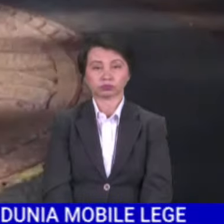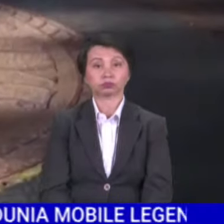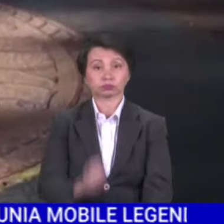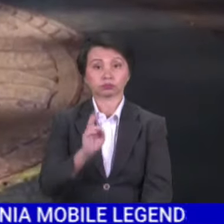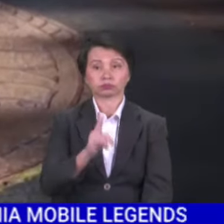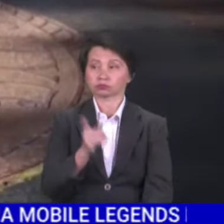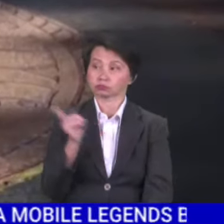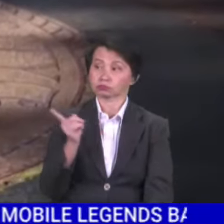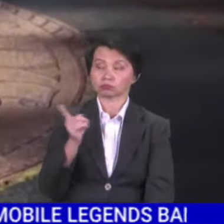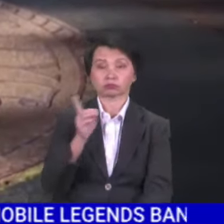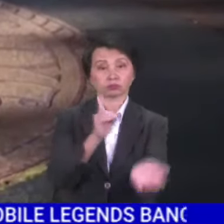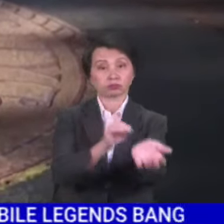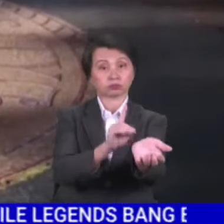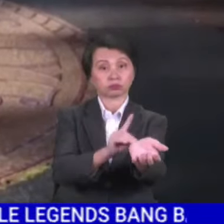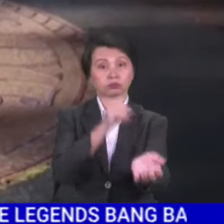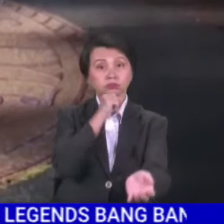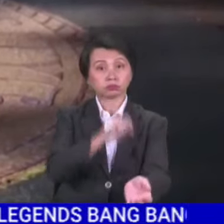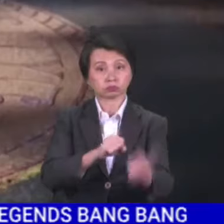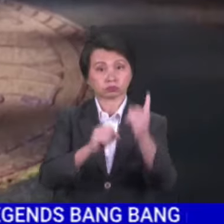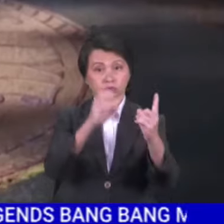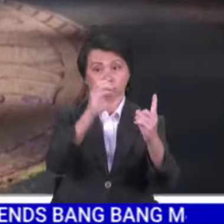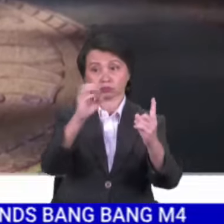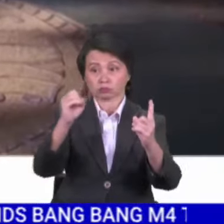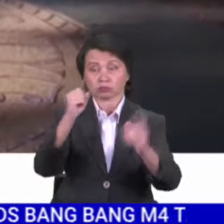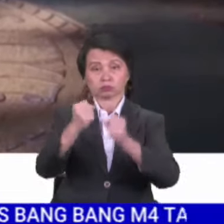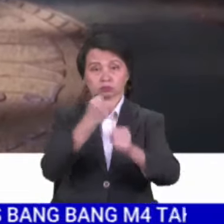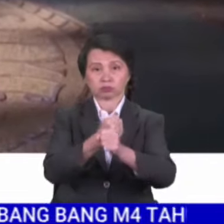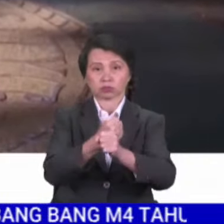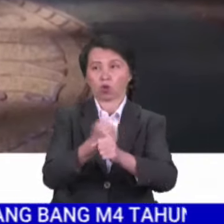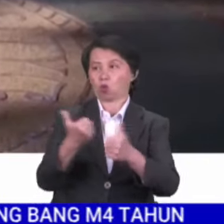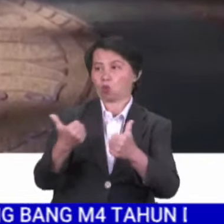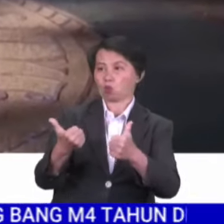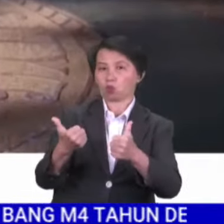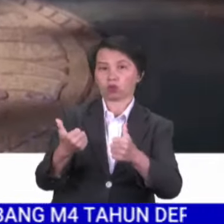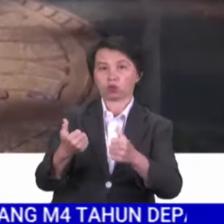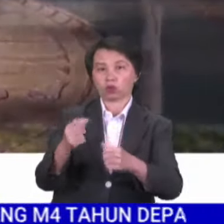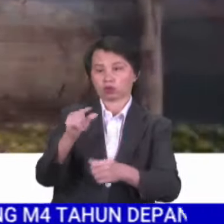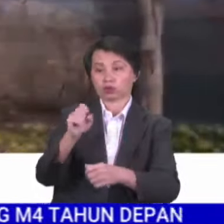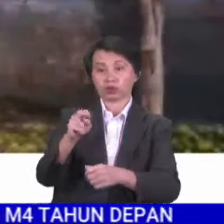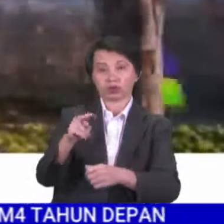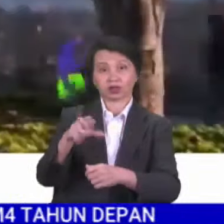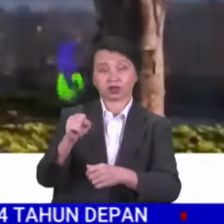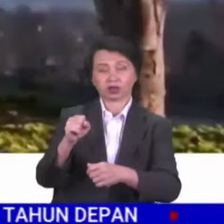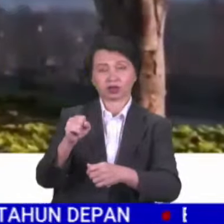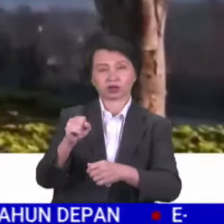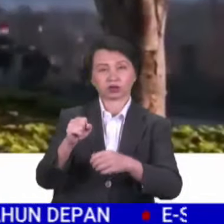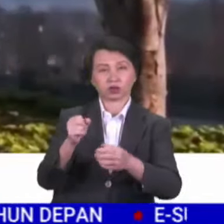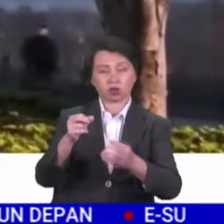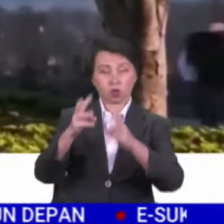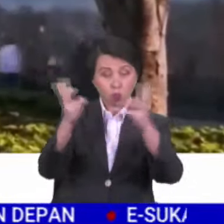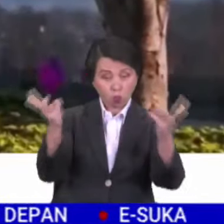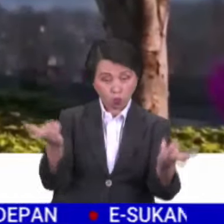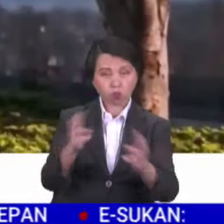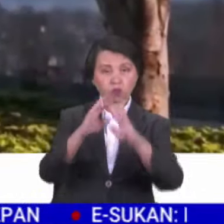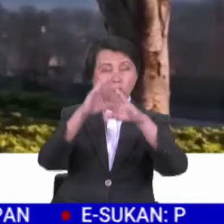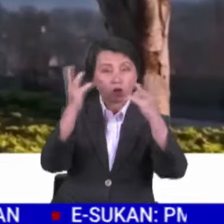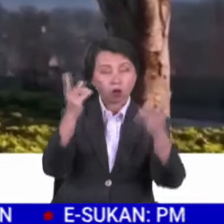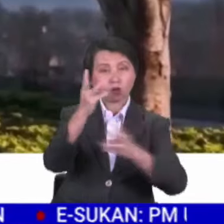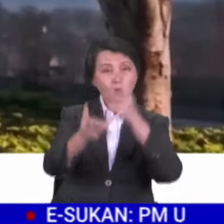Baik, ini dia seorang doktor berusia 100 tahun dinobatkan Guinness World Record sebagai doktor paling tua di dunia yang masih